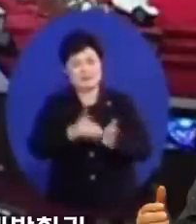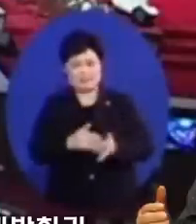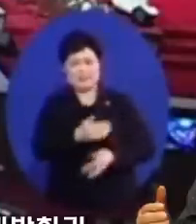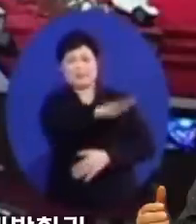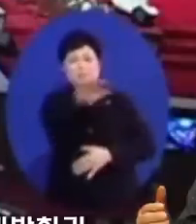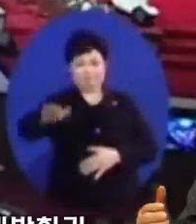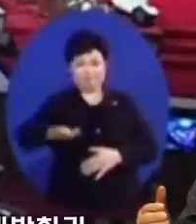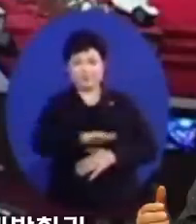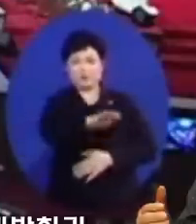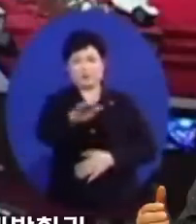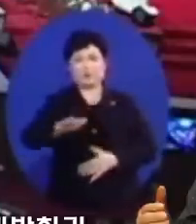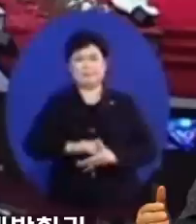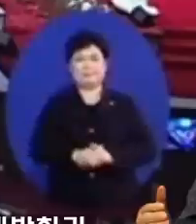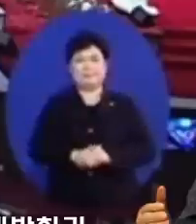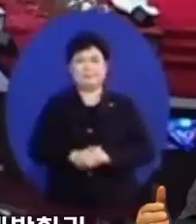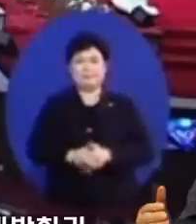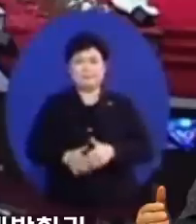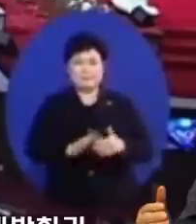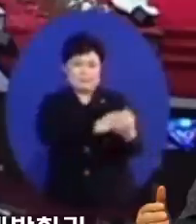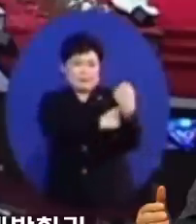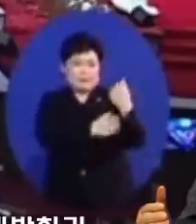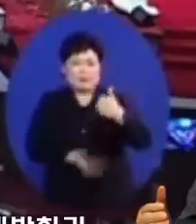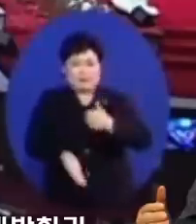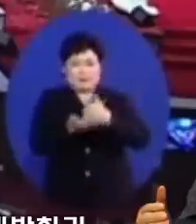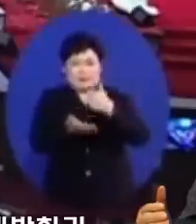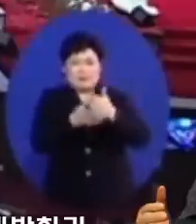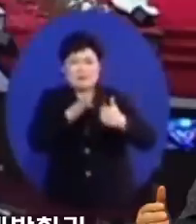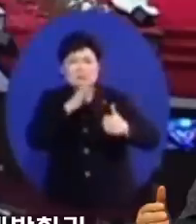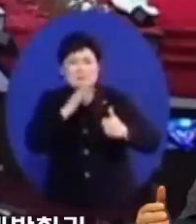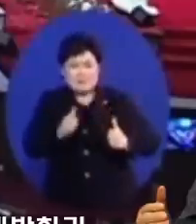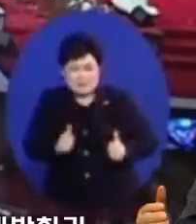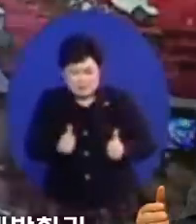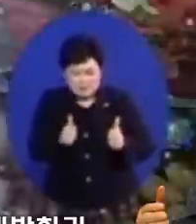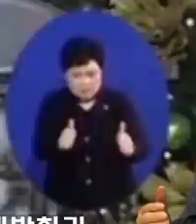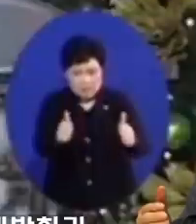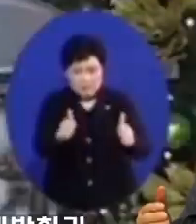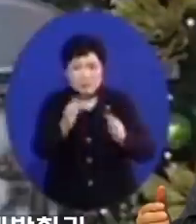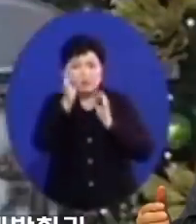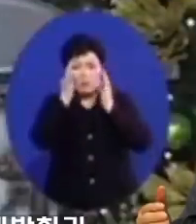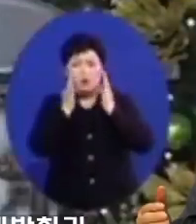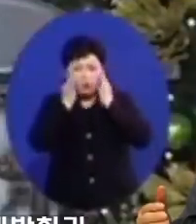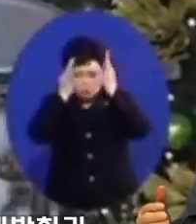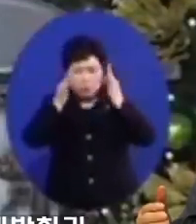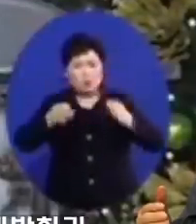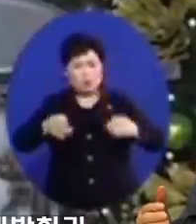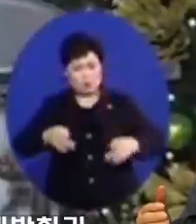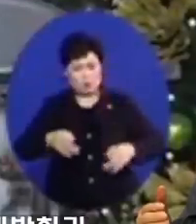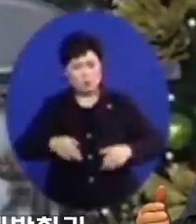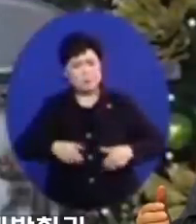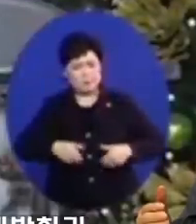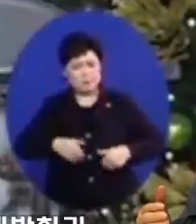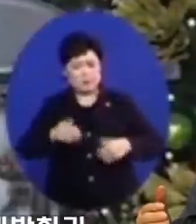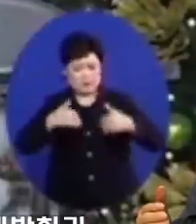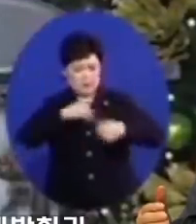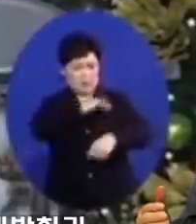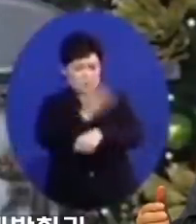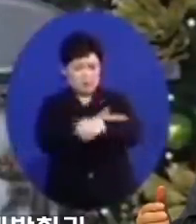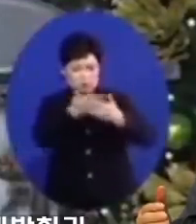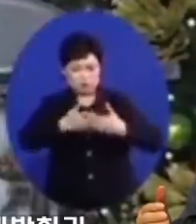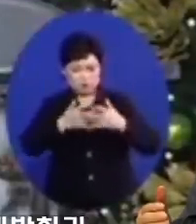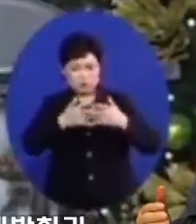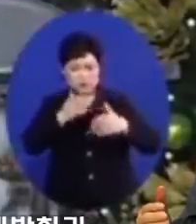우리는 격려를 받고 필사적인 노력을 해야 되는 것입니다. 내게 능력 주신 자 안에서 내게 모든 것을 할 수 있다.